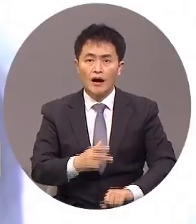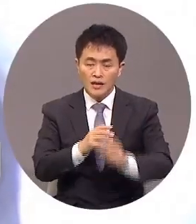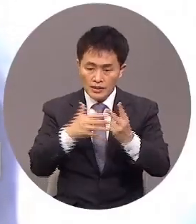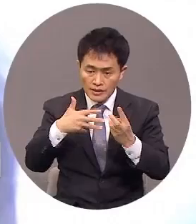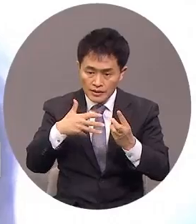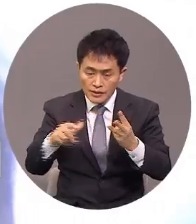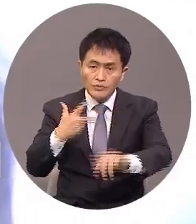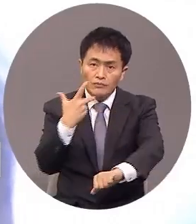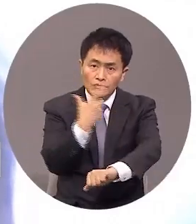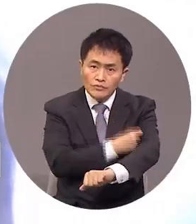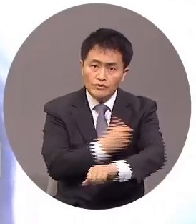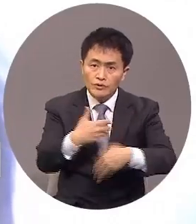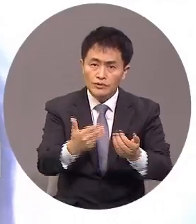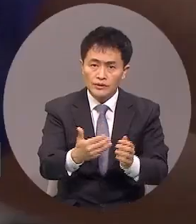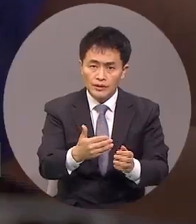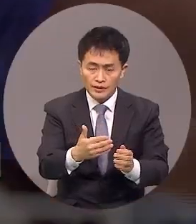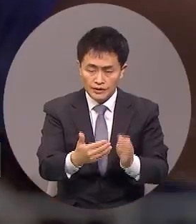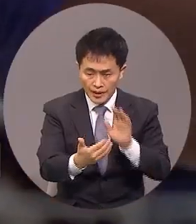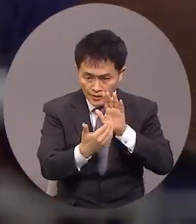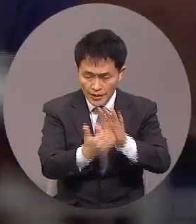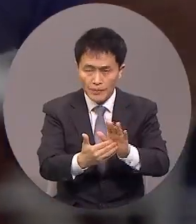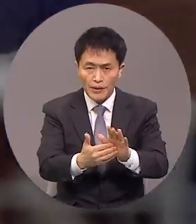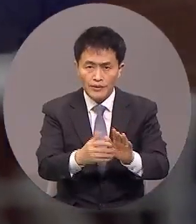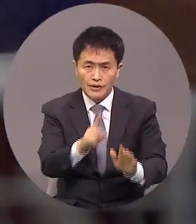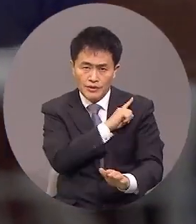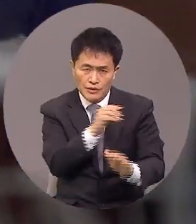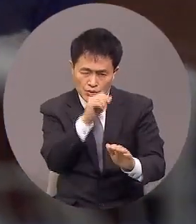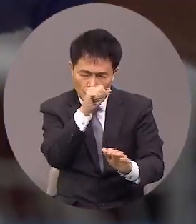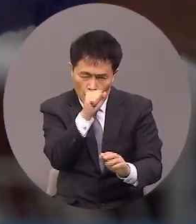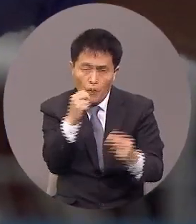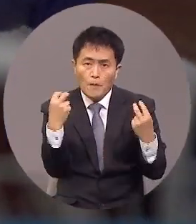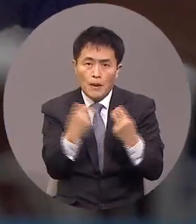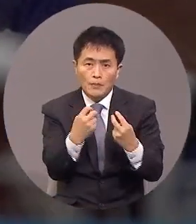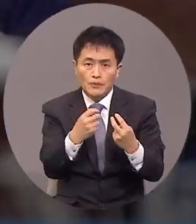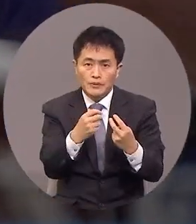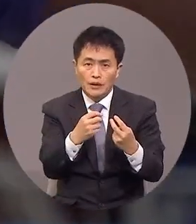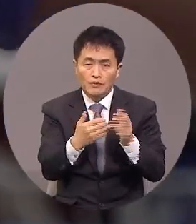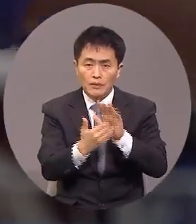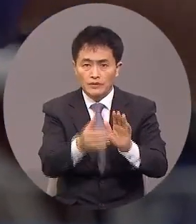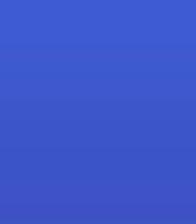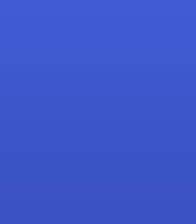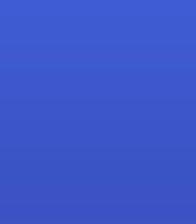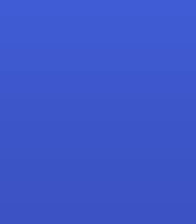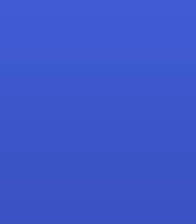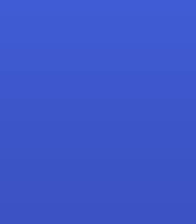접종 등을 통한 예방이 최선이라고 방역 전문가들은 경고했습니다. MBC 뉴스 손영입니다.